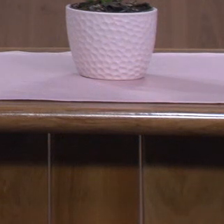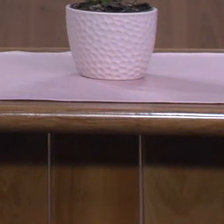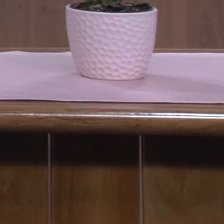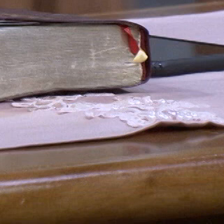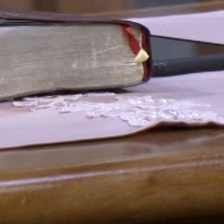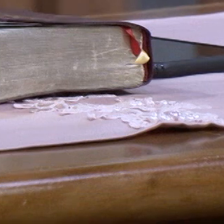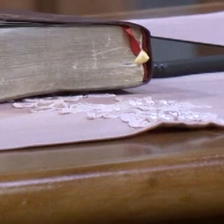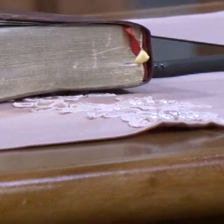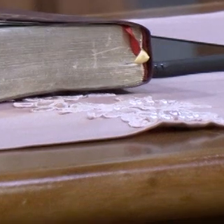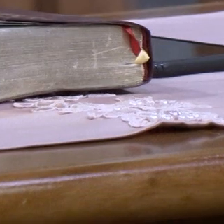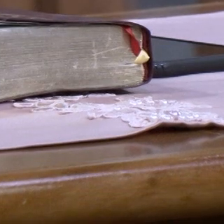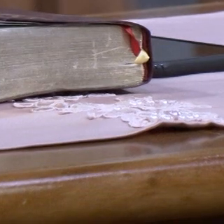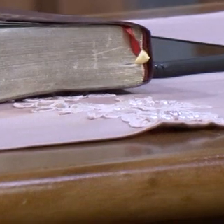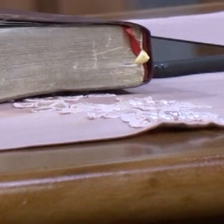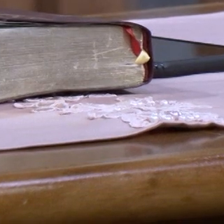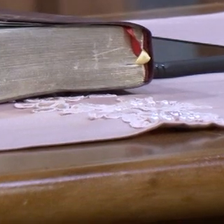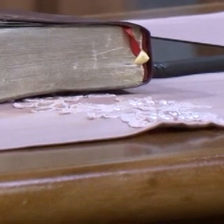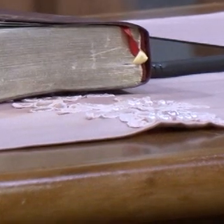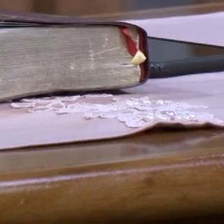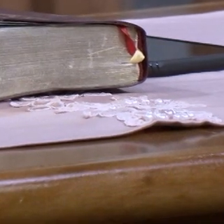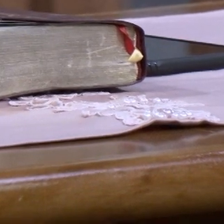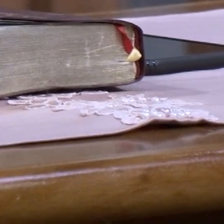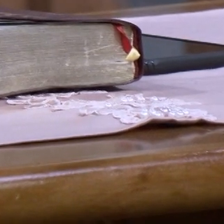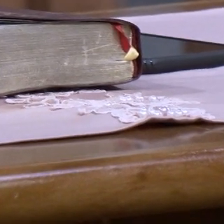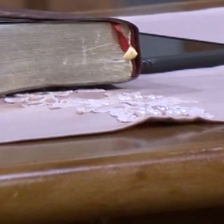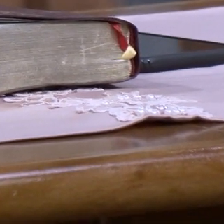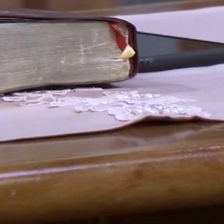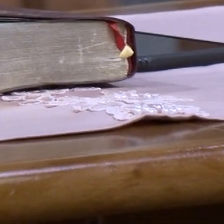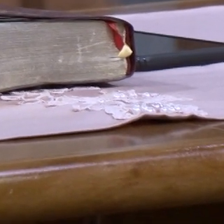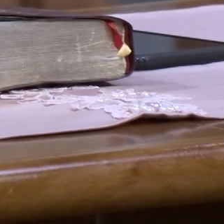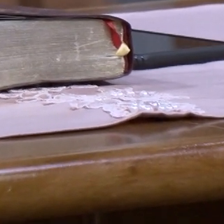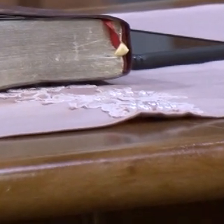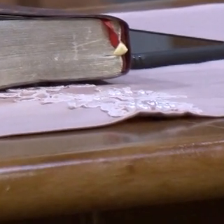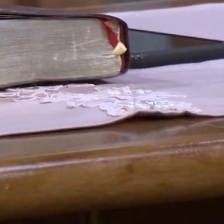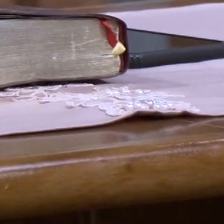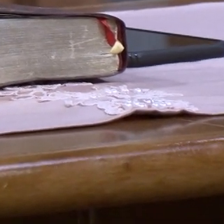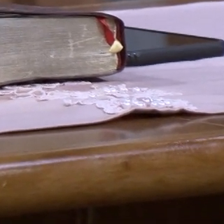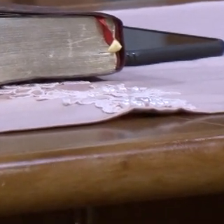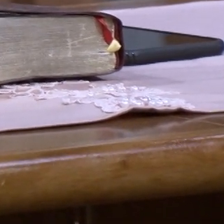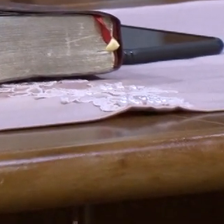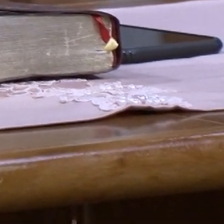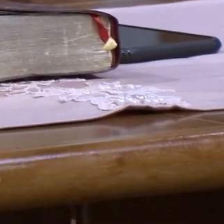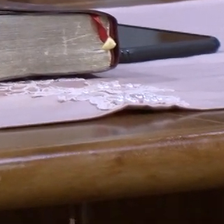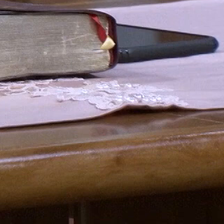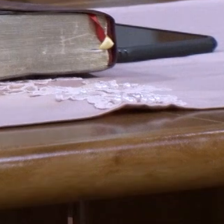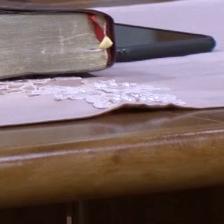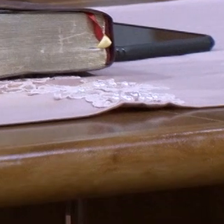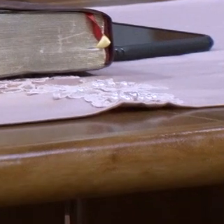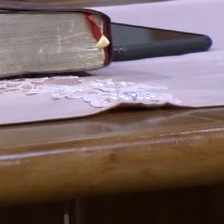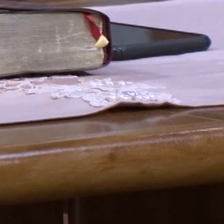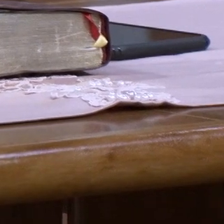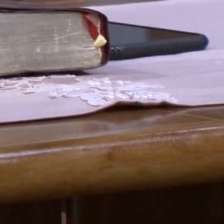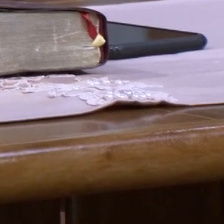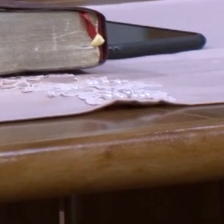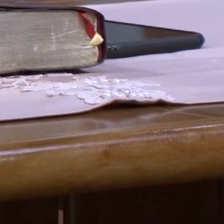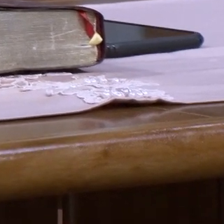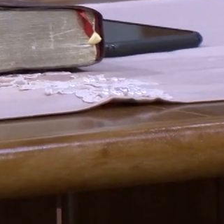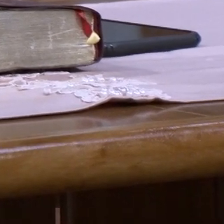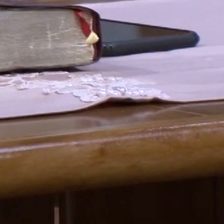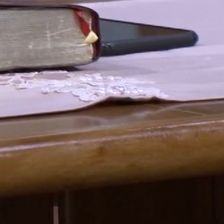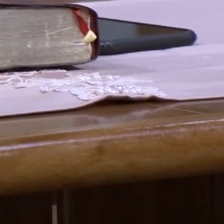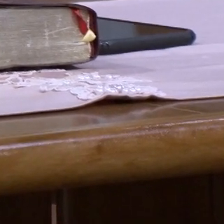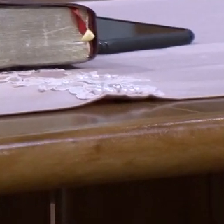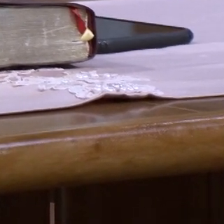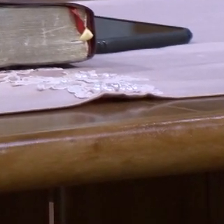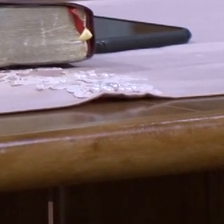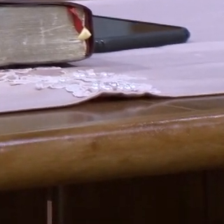Seigneur, nous prions par le pouvoir qu'il y a dans le sang du Seigneur Jésus. Nous nous mettons à genoux devant toi, Seigneur, en demandant le pardon de